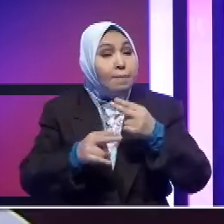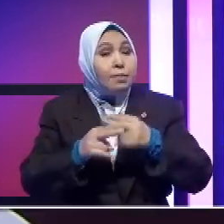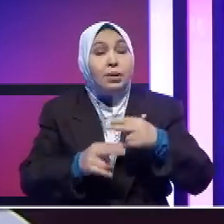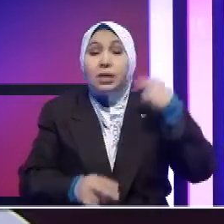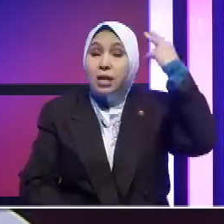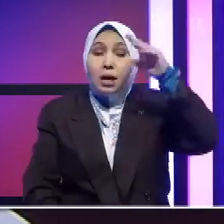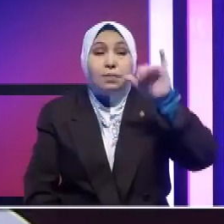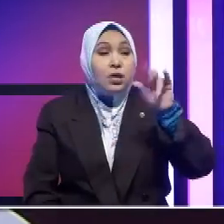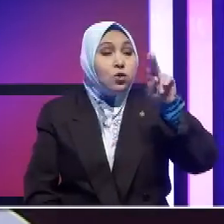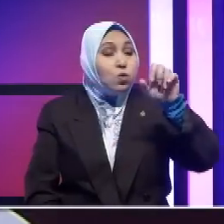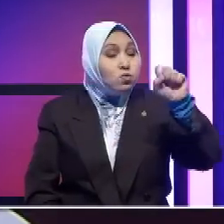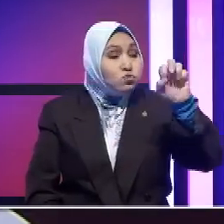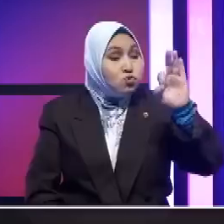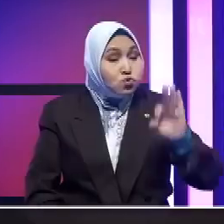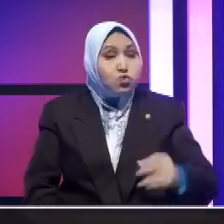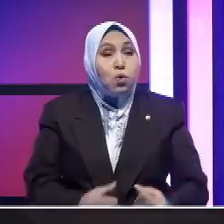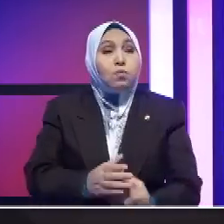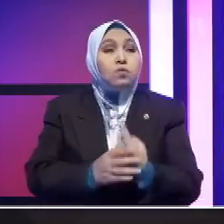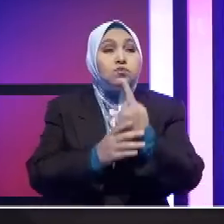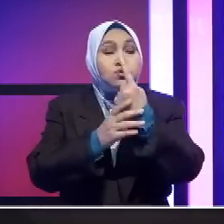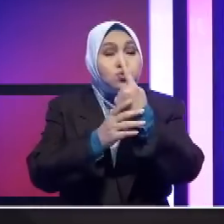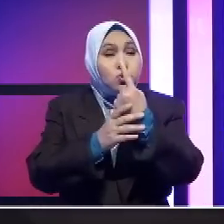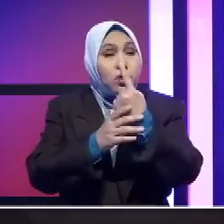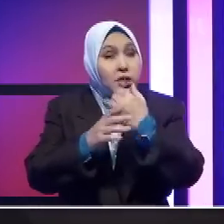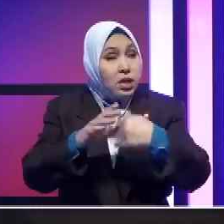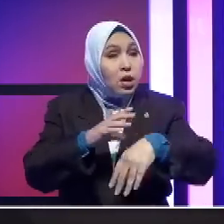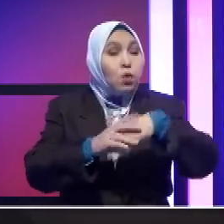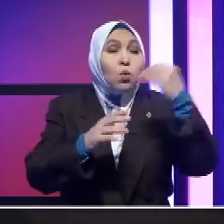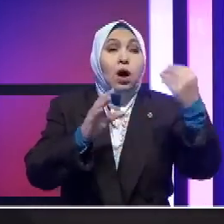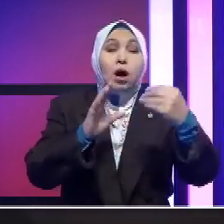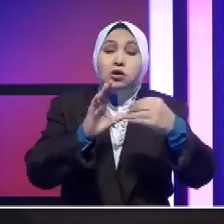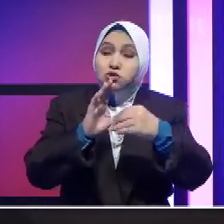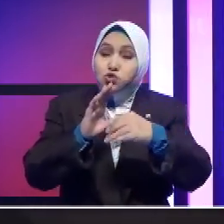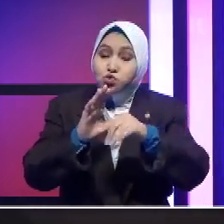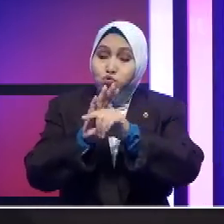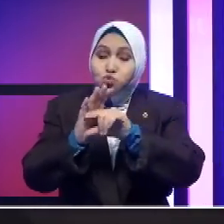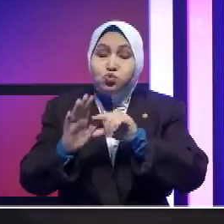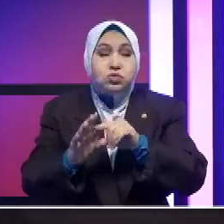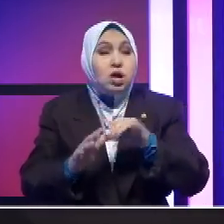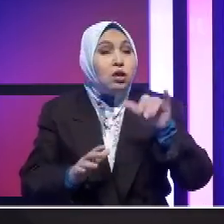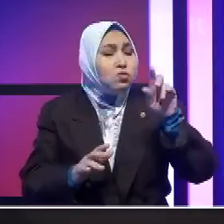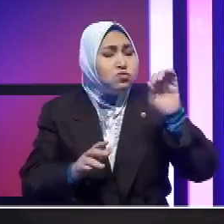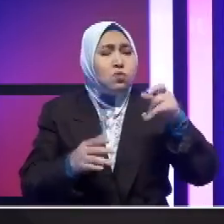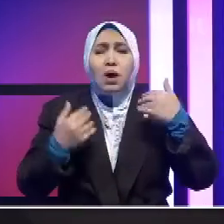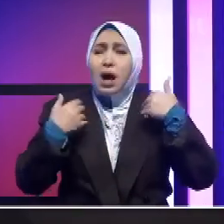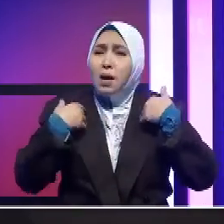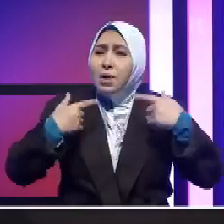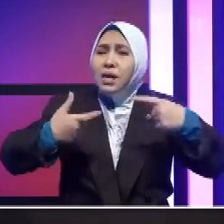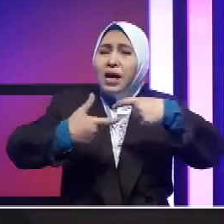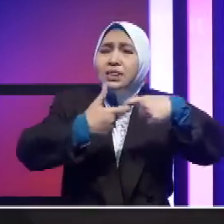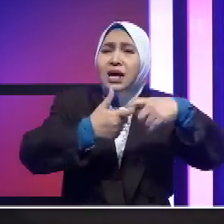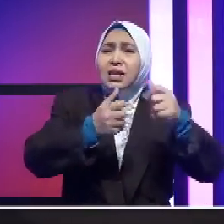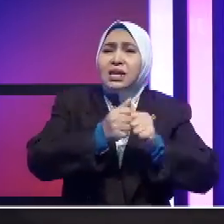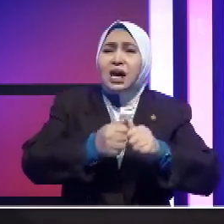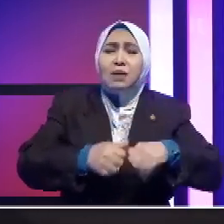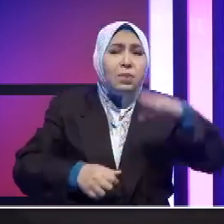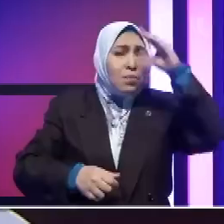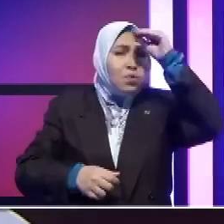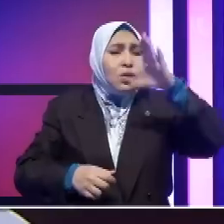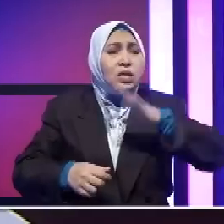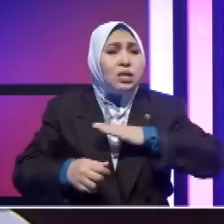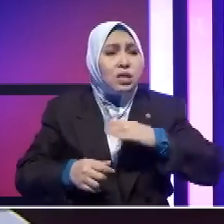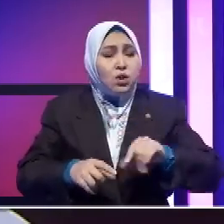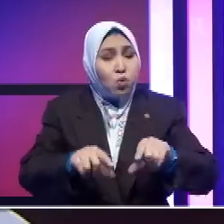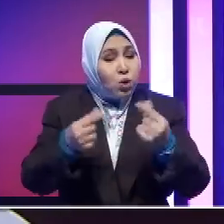kali yang seterusnya. Ha, satu-satunya muncul di luar surah Yusuf. Allah. Apa kaitan dengan pemuda ini? Kita nantikan My Quran